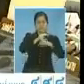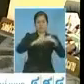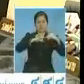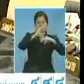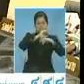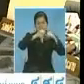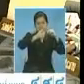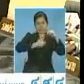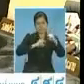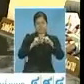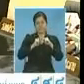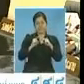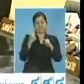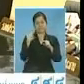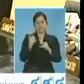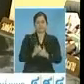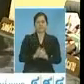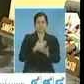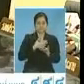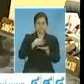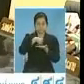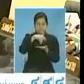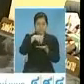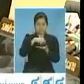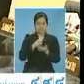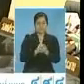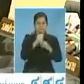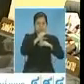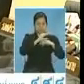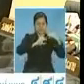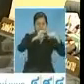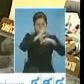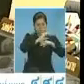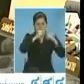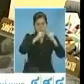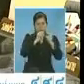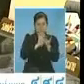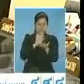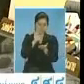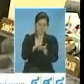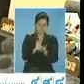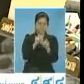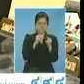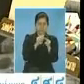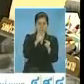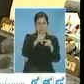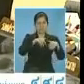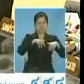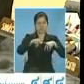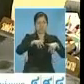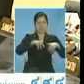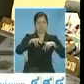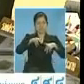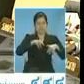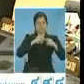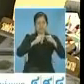ล่านี้นอกเหนือจากนี้เป็นโครงการที่เรียนว่าการลงทุนพื้นฐานนี้เป็นโครงการของประชาชนโดยแท้จริงเป็นโครงการที่ส